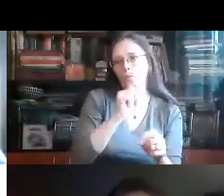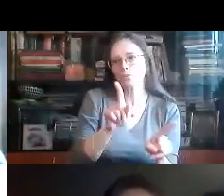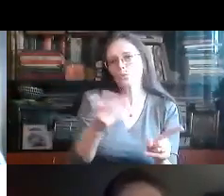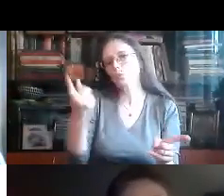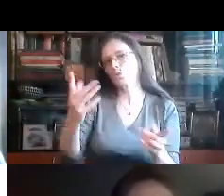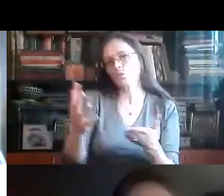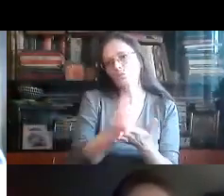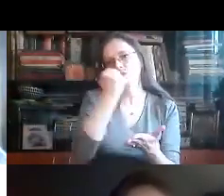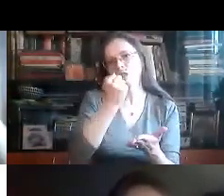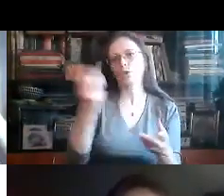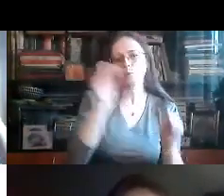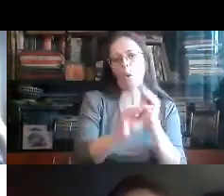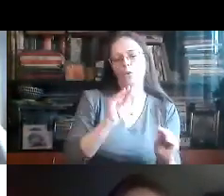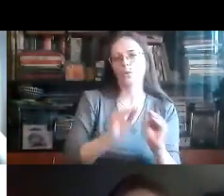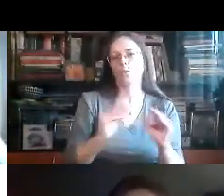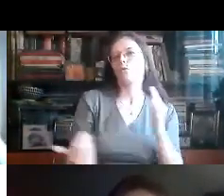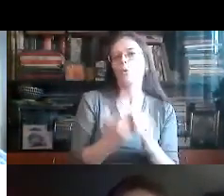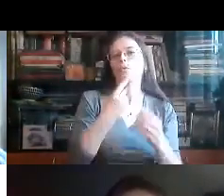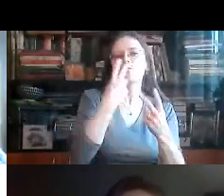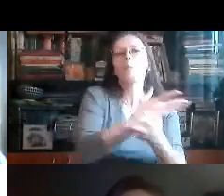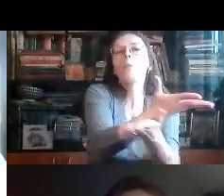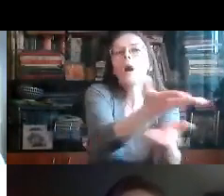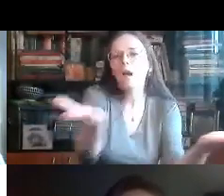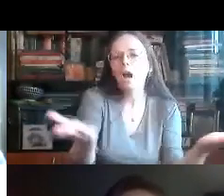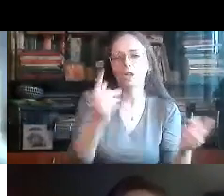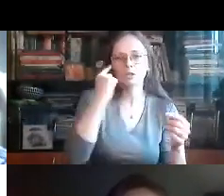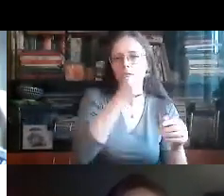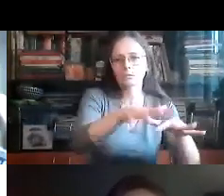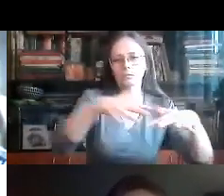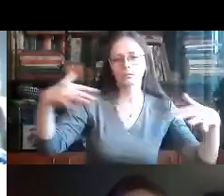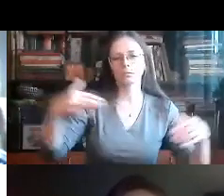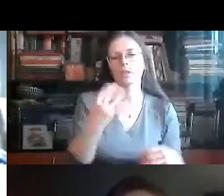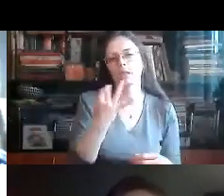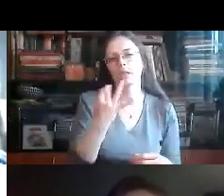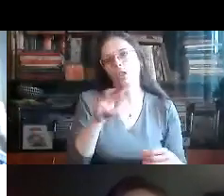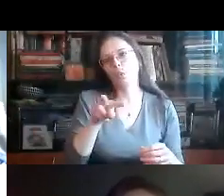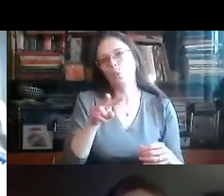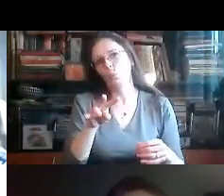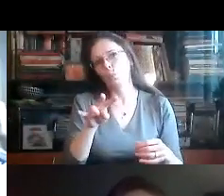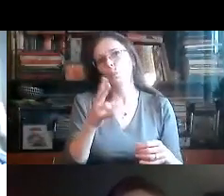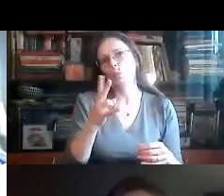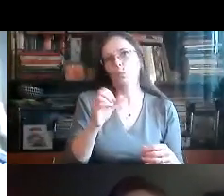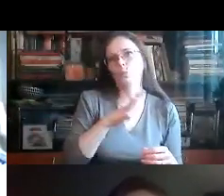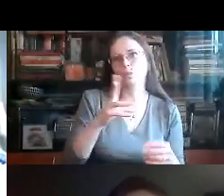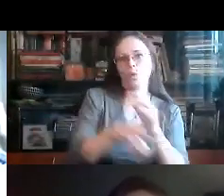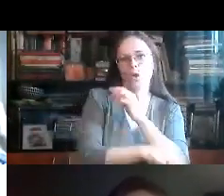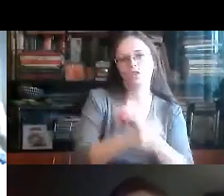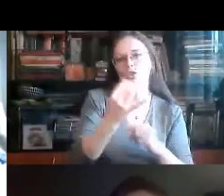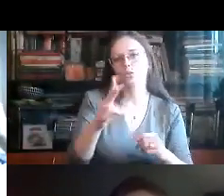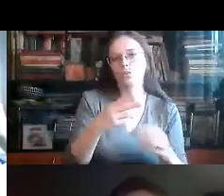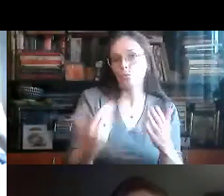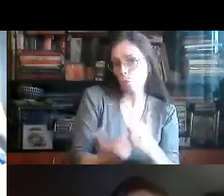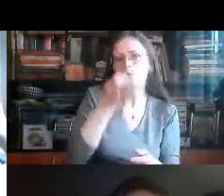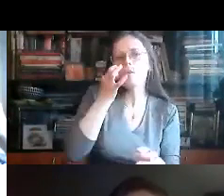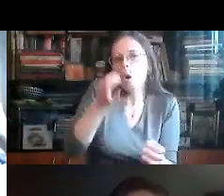уже в конце июля. И это тоже новый опыт, потому что мы не работали с нетеатральными художниками, и